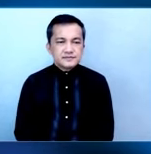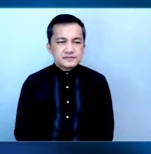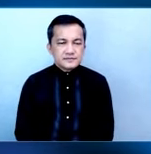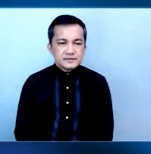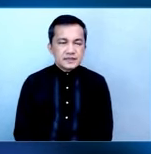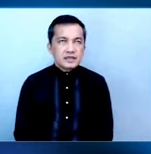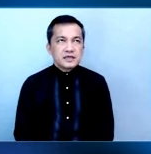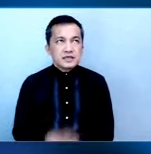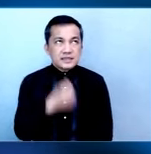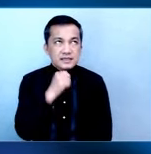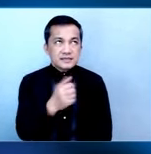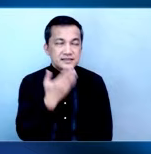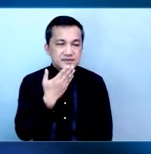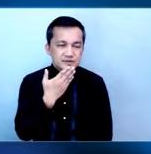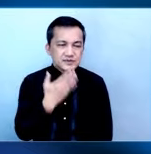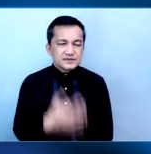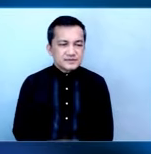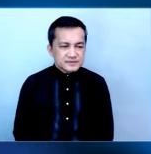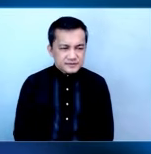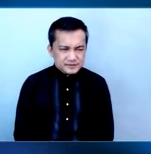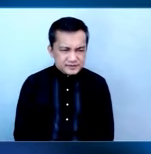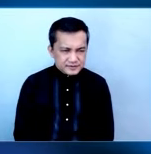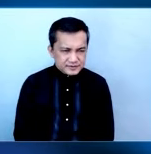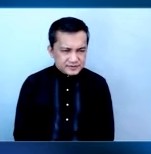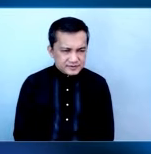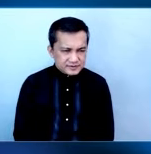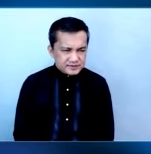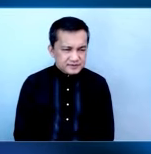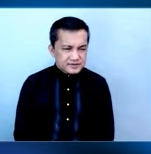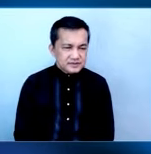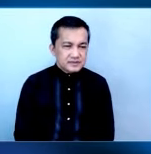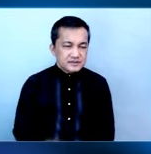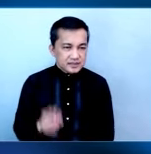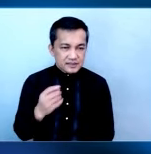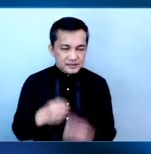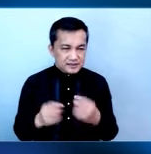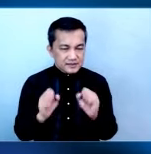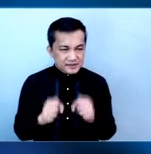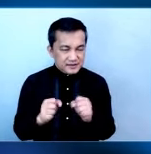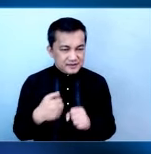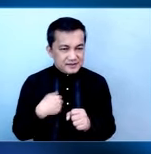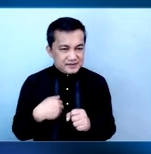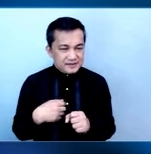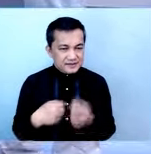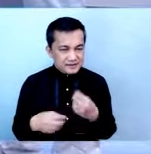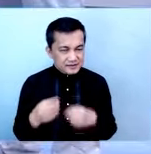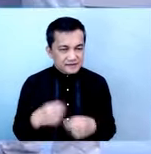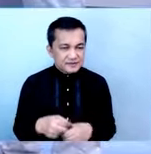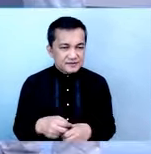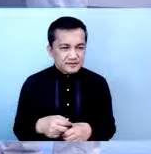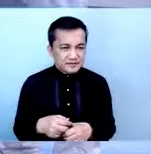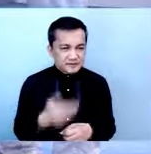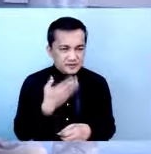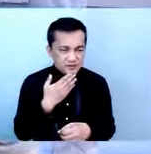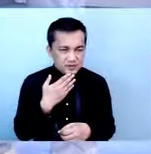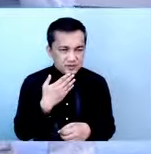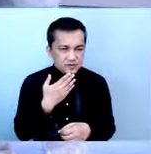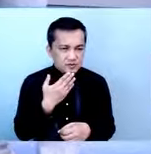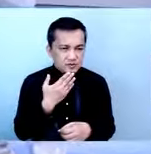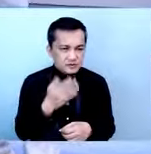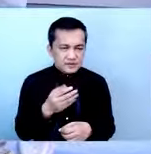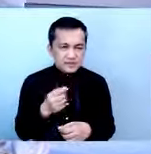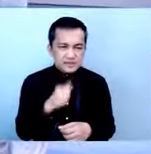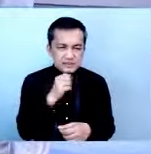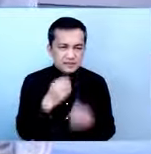Actually, salamat po. Hindi nakakaumay. Sa kakanin, kaya ko pa ba? Sa kakanin, pag matamis na matamis, hindi ka makakain